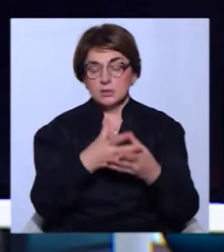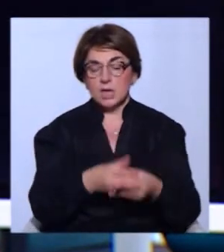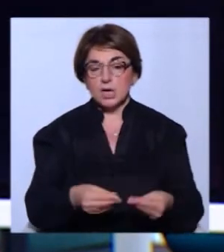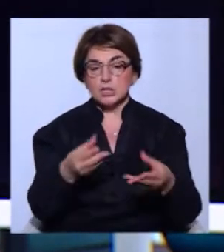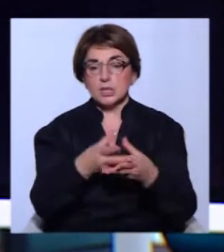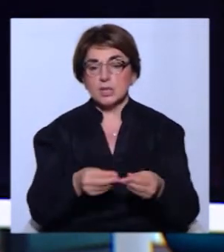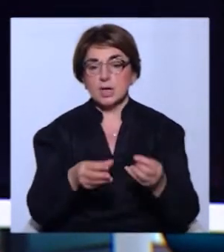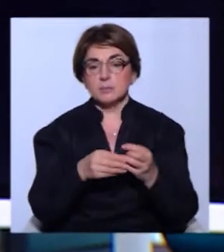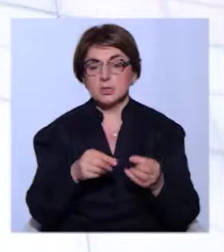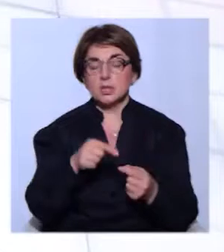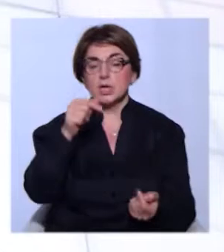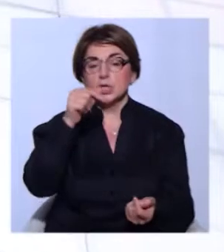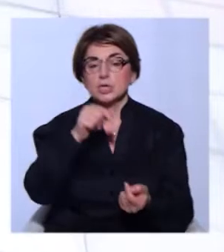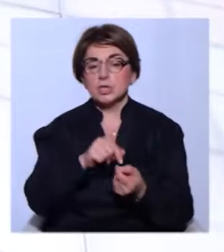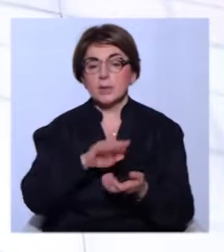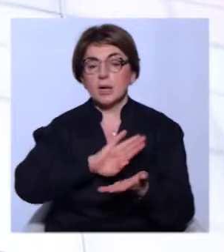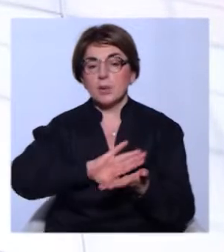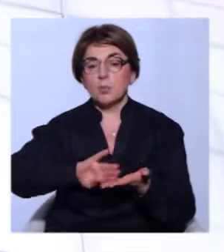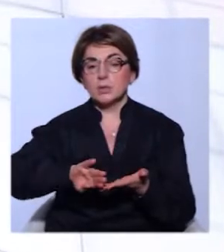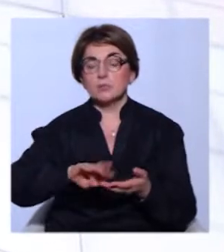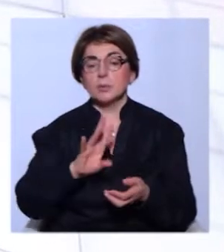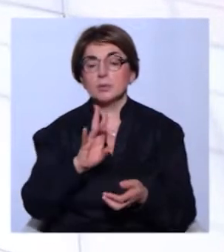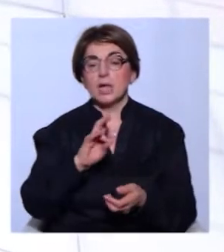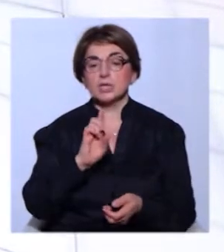და შესაბამისად გამოათავისუფლებენ ნახშირბადს.